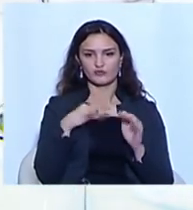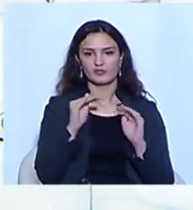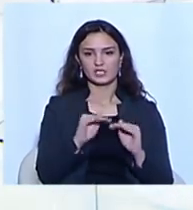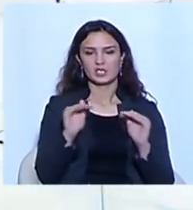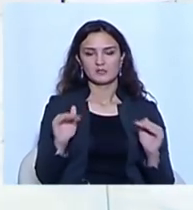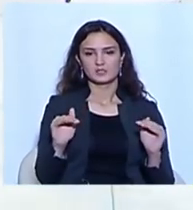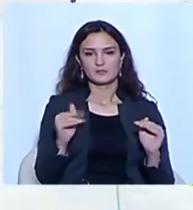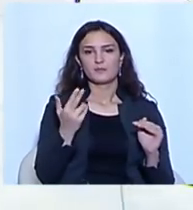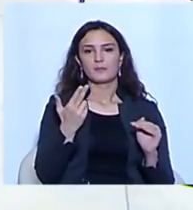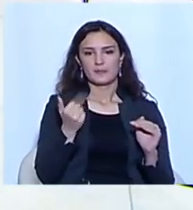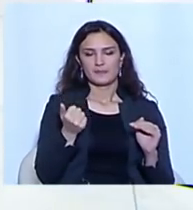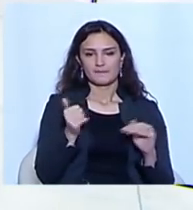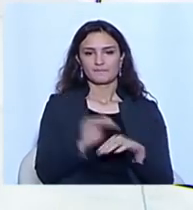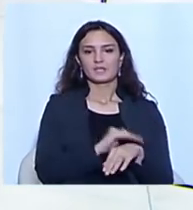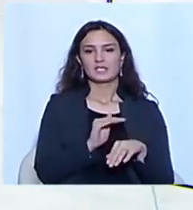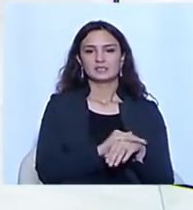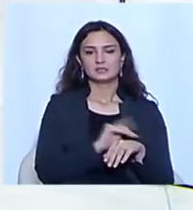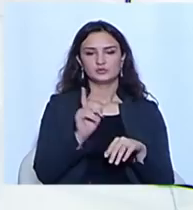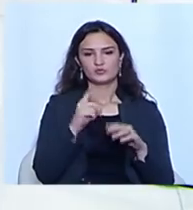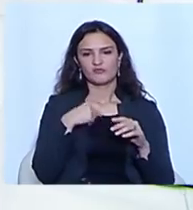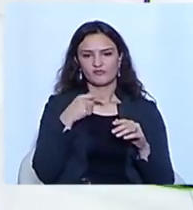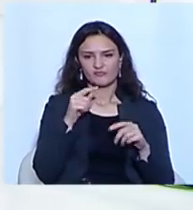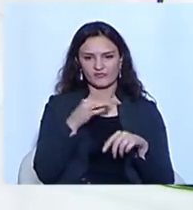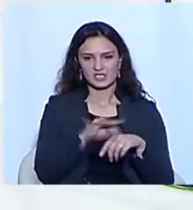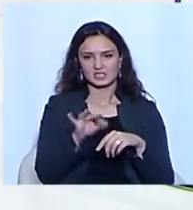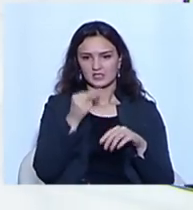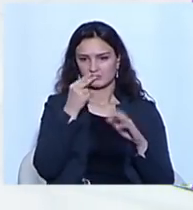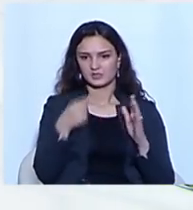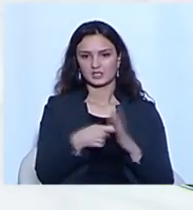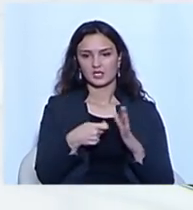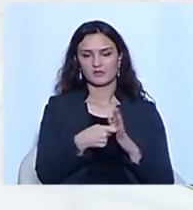შვილებს, რა თქმა უნდა, კეთილი ზრახვით ვაძალებთ საკვებს,